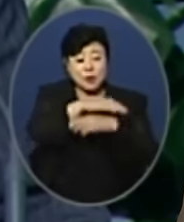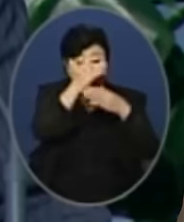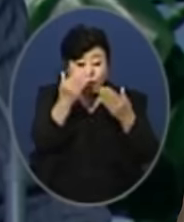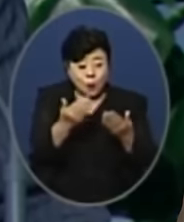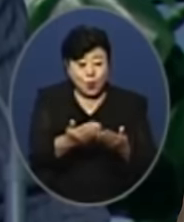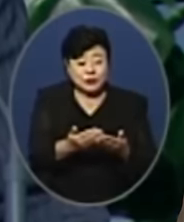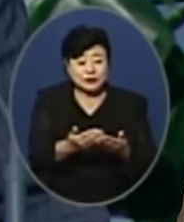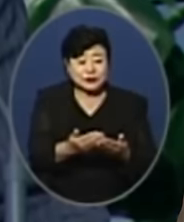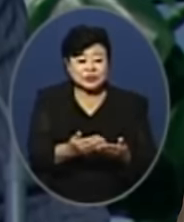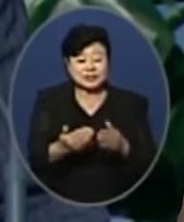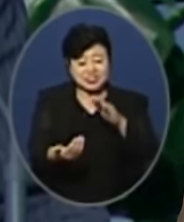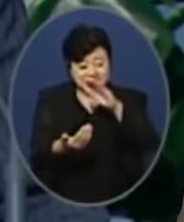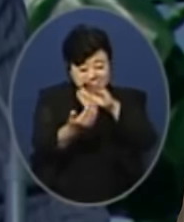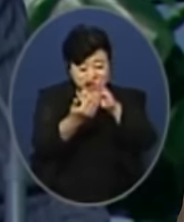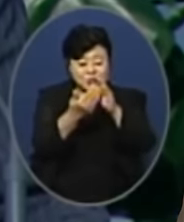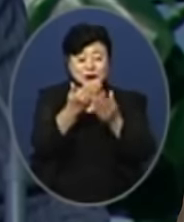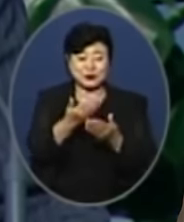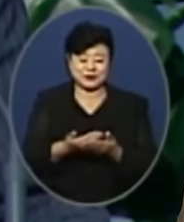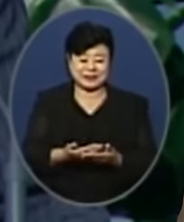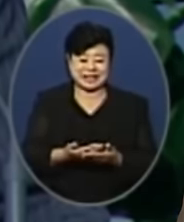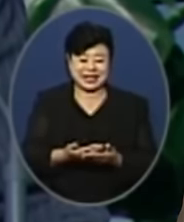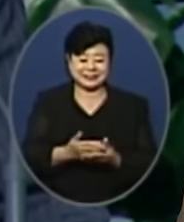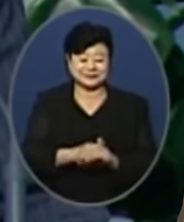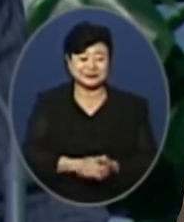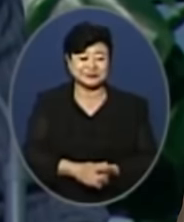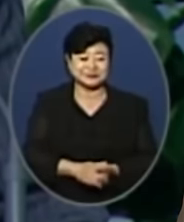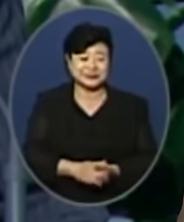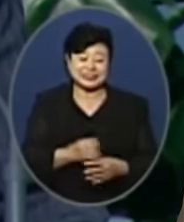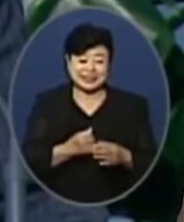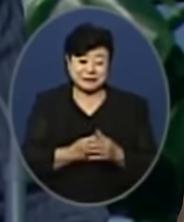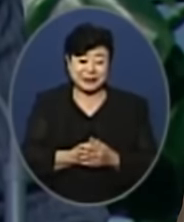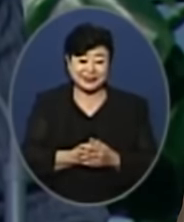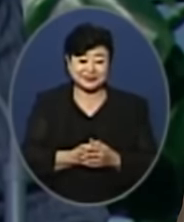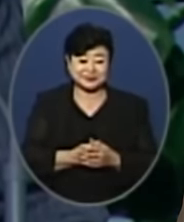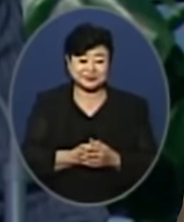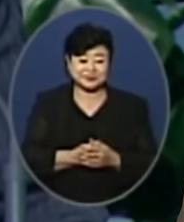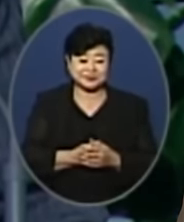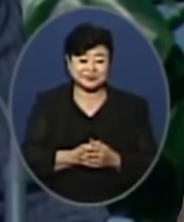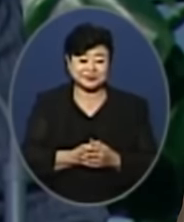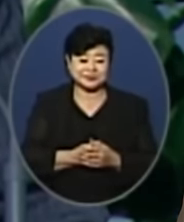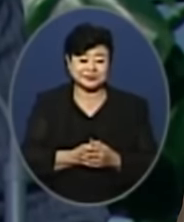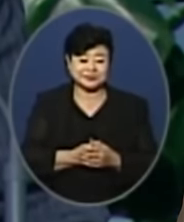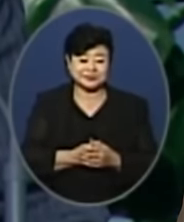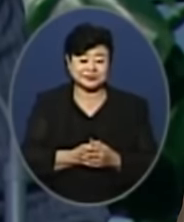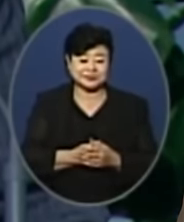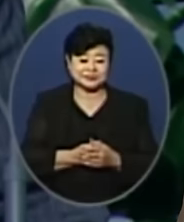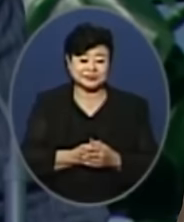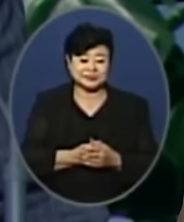일을 우리에게 이루어 주시는 것입니다. 그러므로